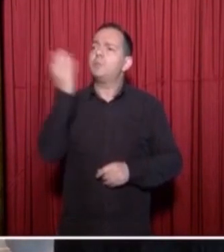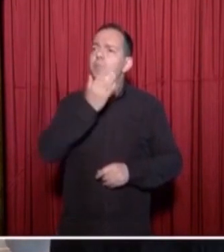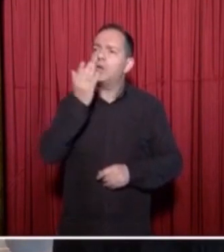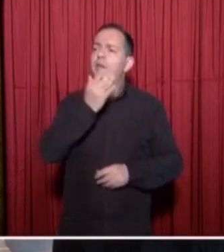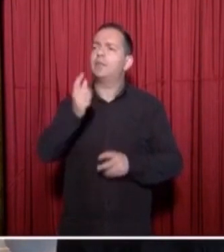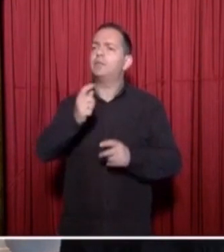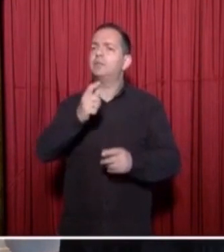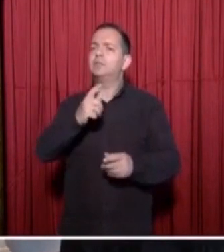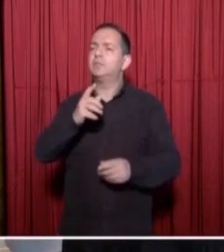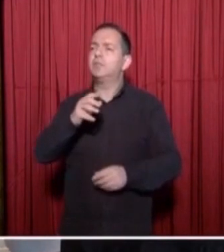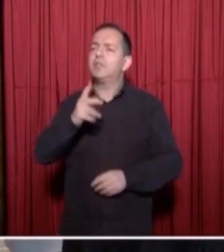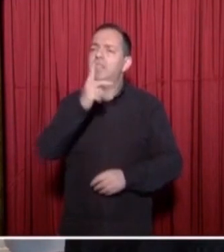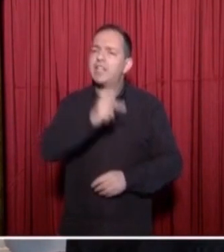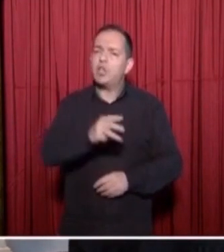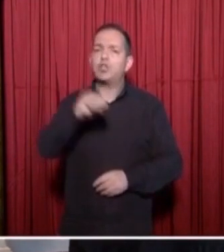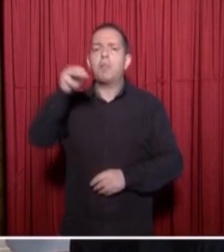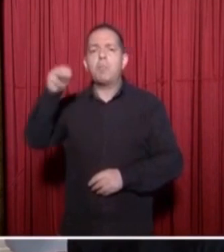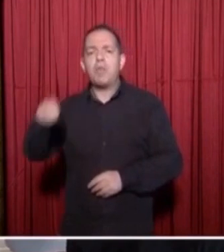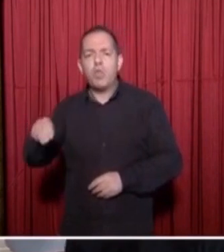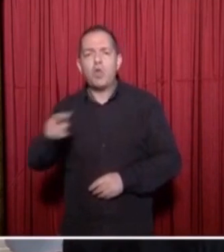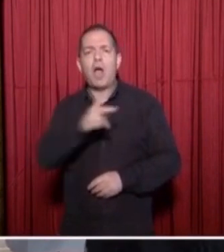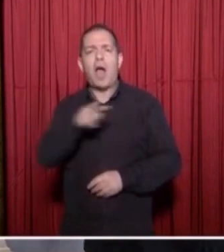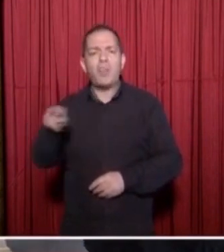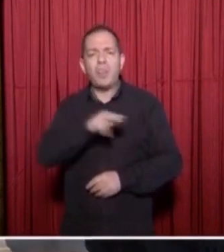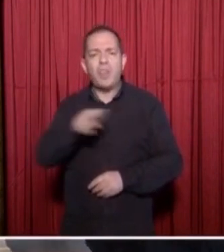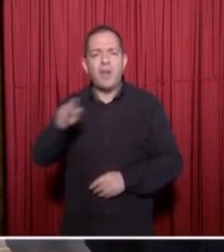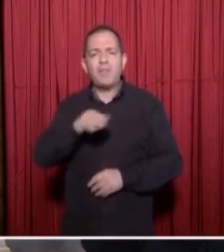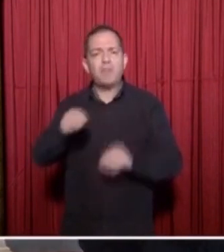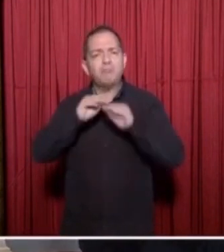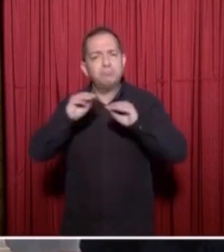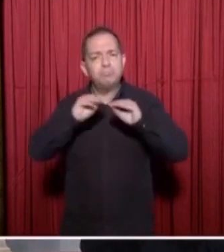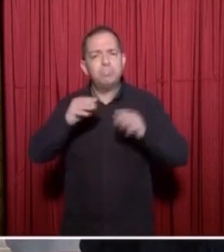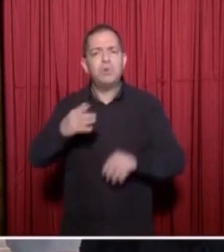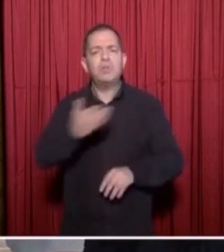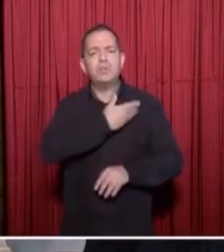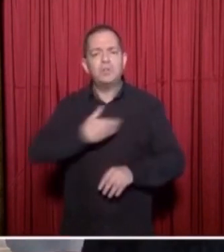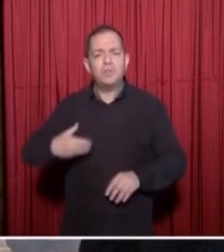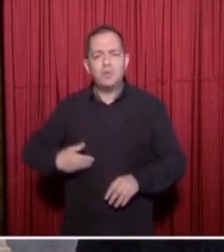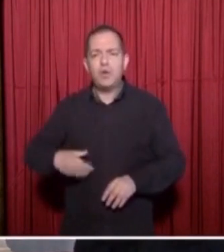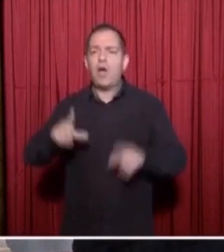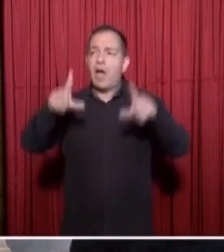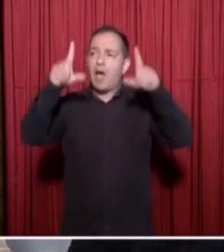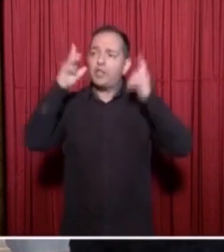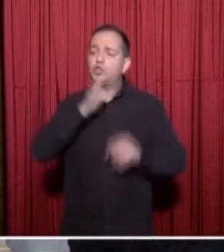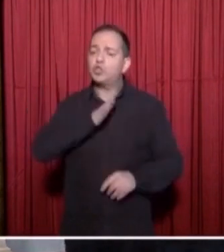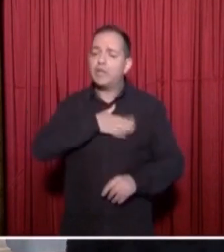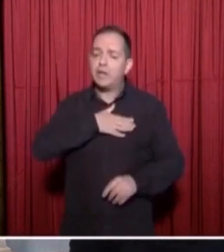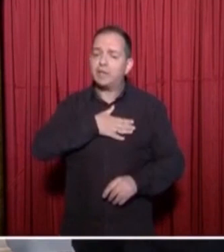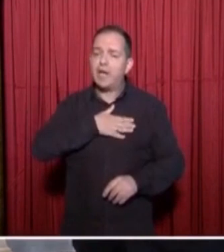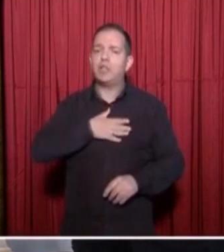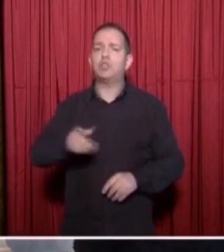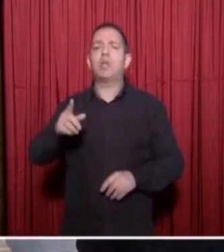και φωτιστών των Σλάβων, του εναγίης Πατρός ημών Νεκταρίου Επισκόπεντα Πόλεως του